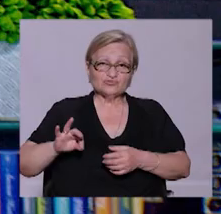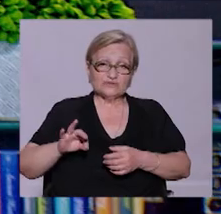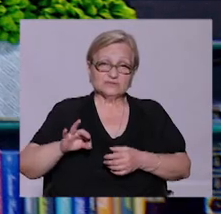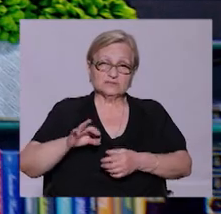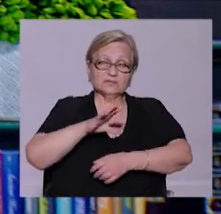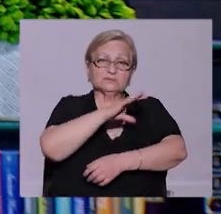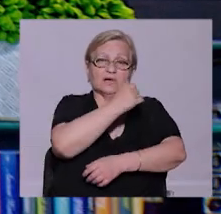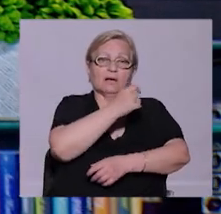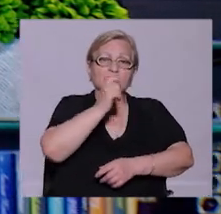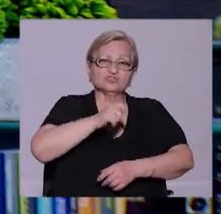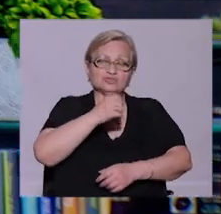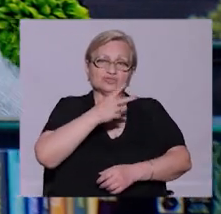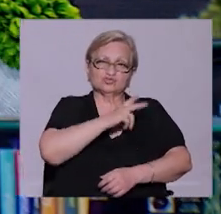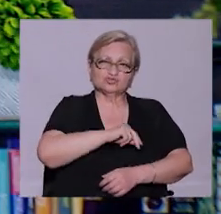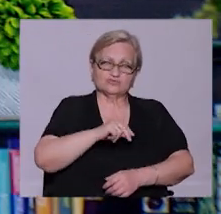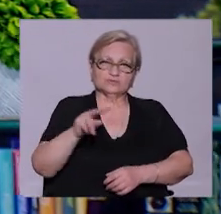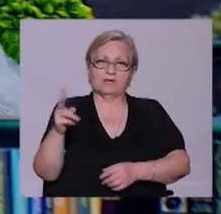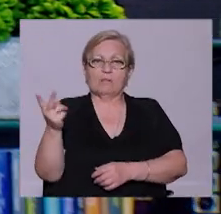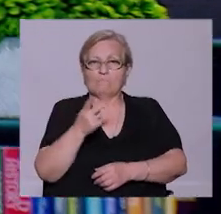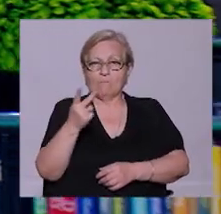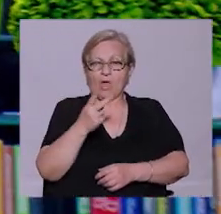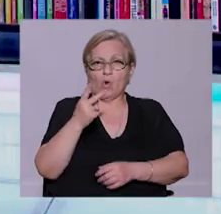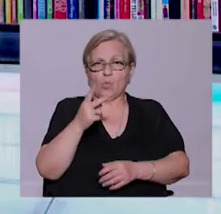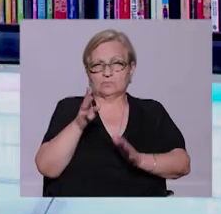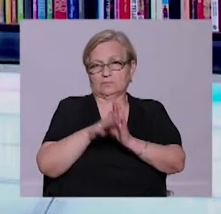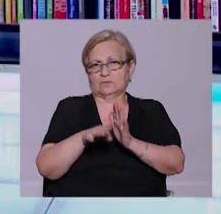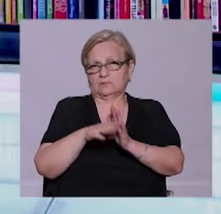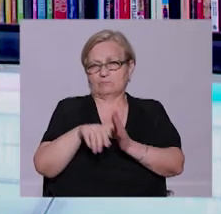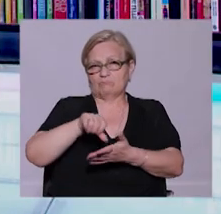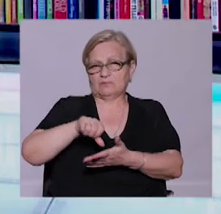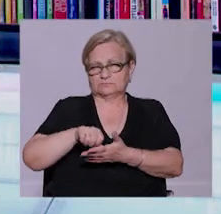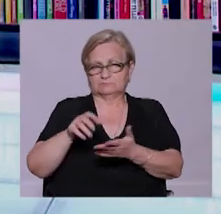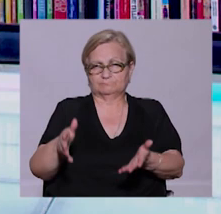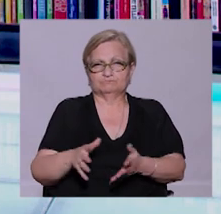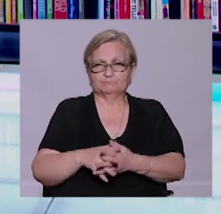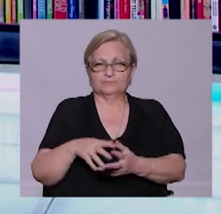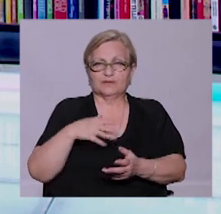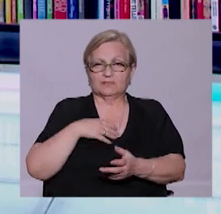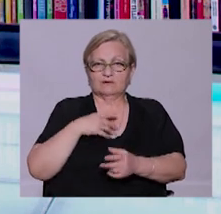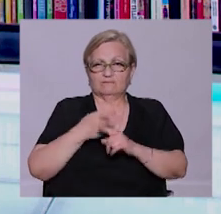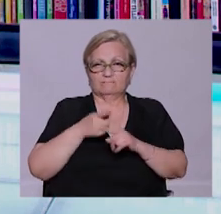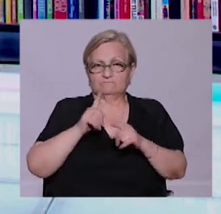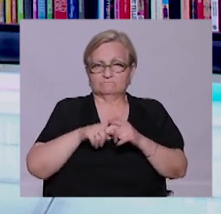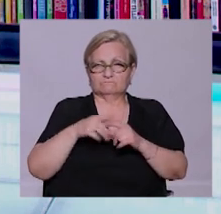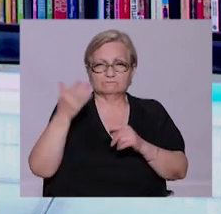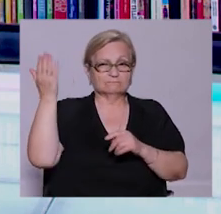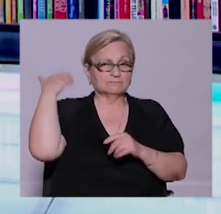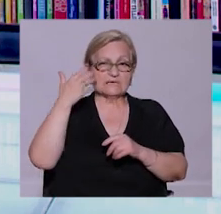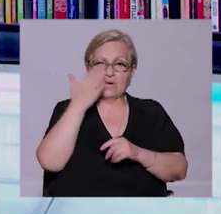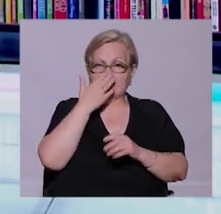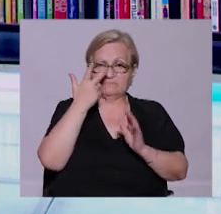და მჭედლის ქალიშვილი, რა თქმა უნდა, იქნებიან არამთავარი პერსონაჟები. ვინაიდან ჩვენ წინა სამი